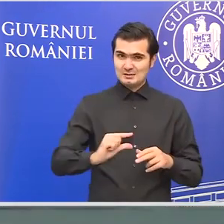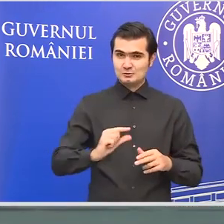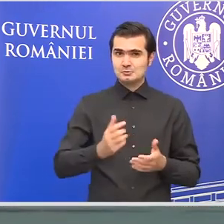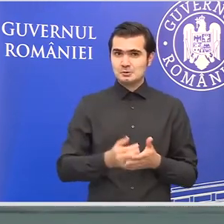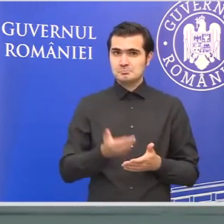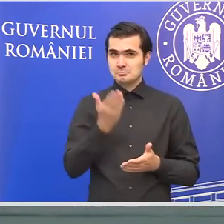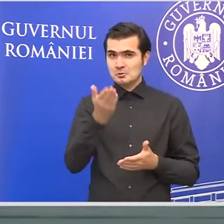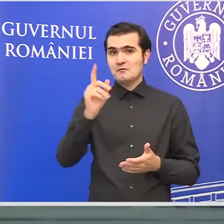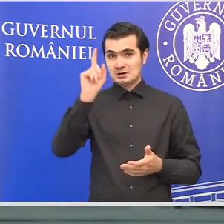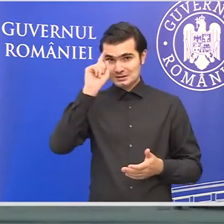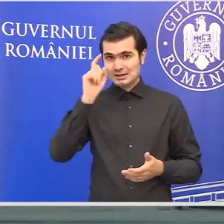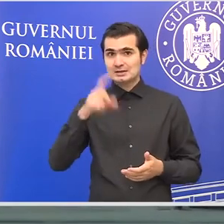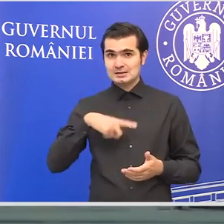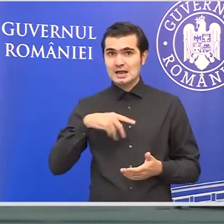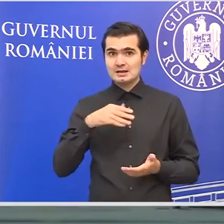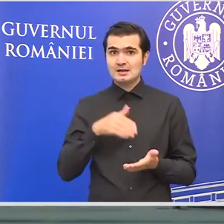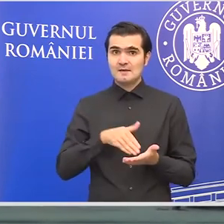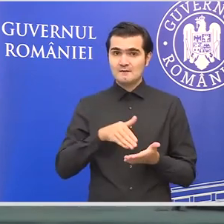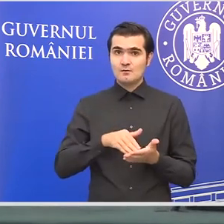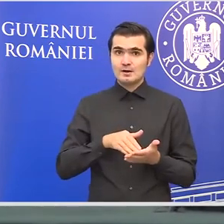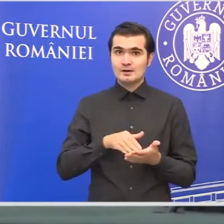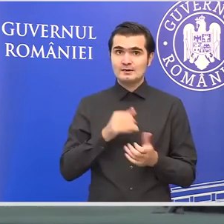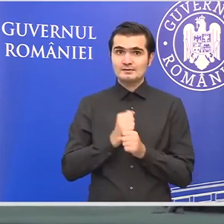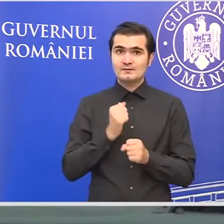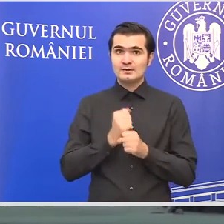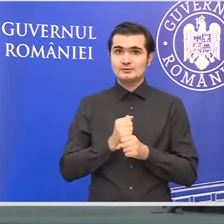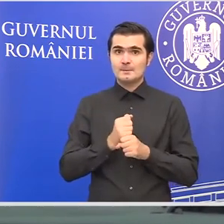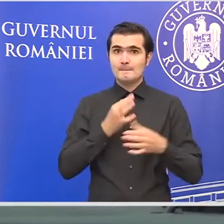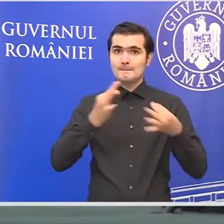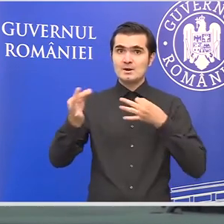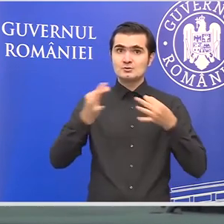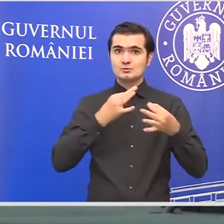este necesar să avem restricții mai dure?